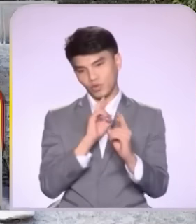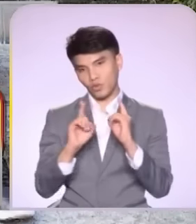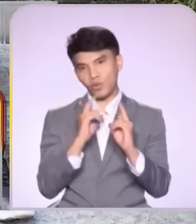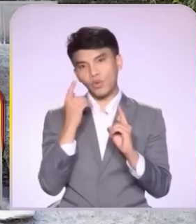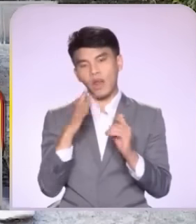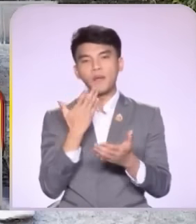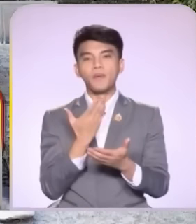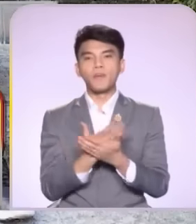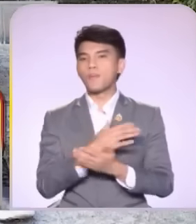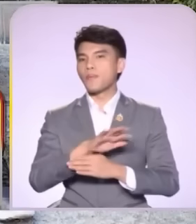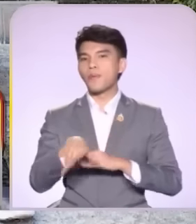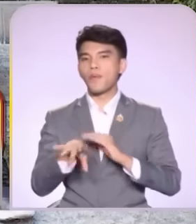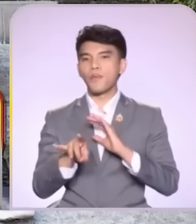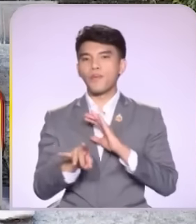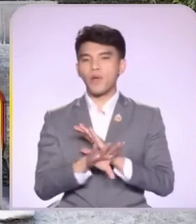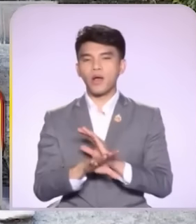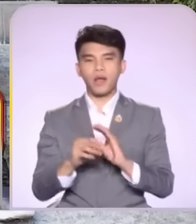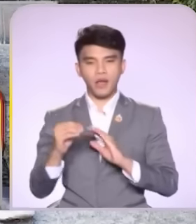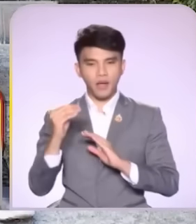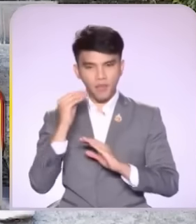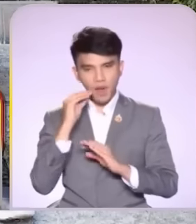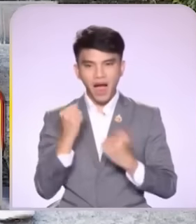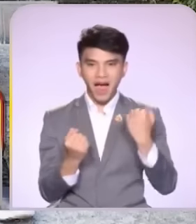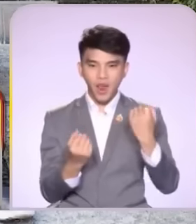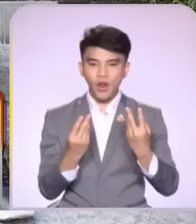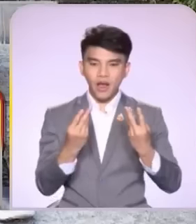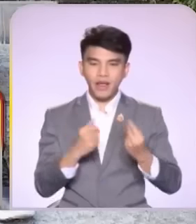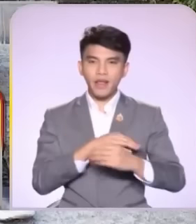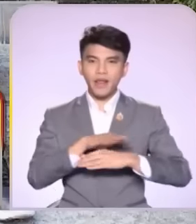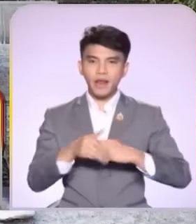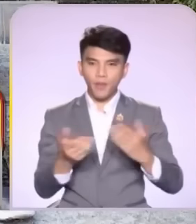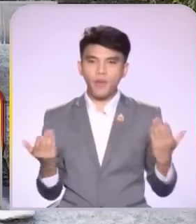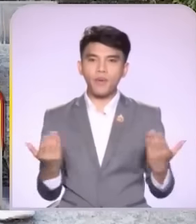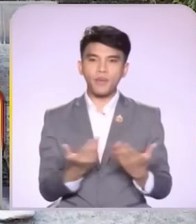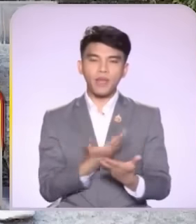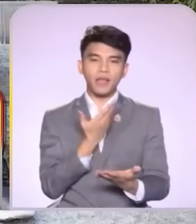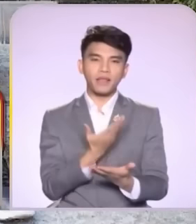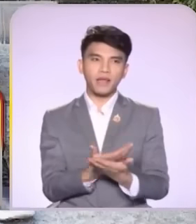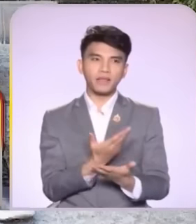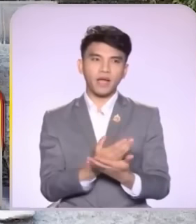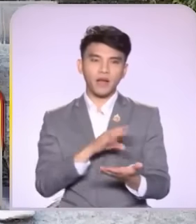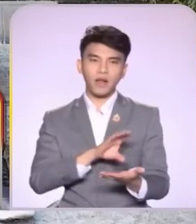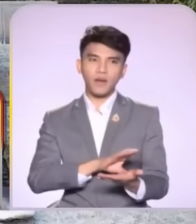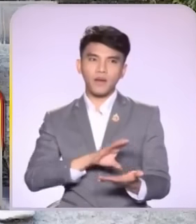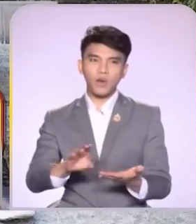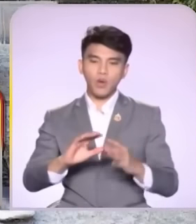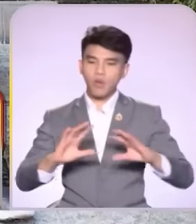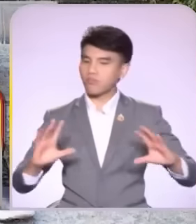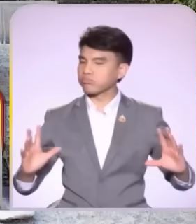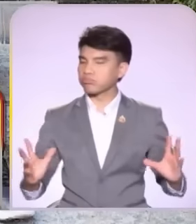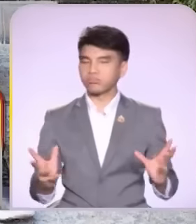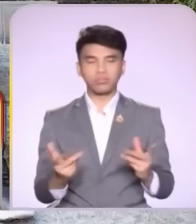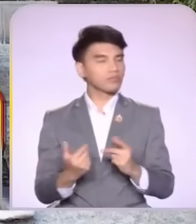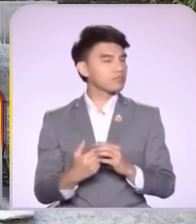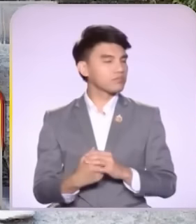ายคนที่เอาเงินก้อนสุดท้ายมาลงเอาบ้านเอารถเอาที่ดินไปเปลี่ยนเป็นเงินมาลงคุณกบใช้คำว่าแทบสิ้นเนื้อประด